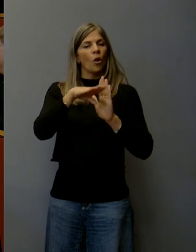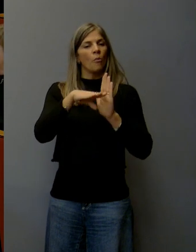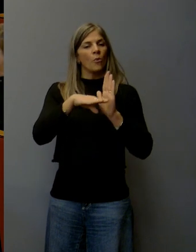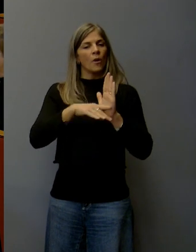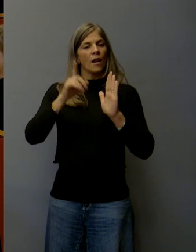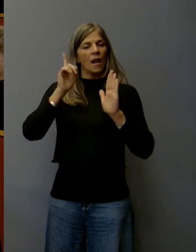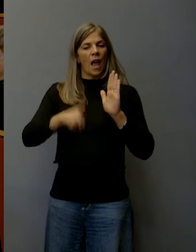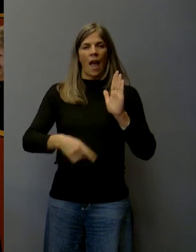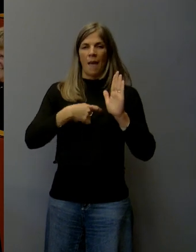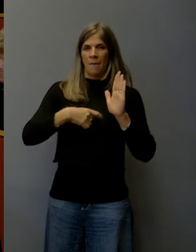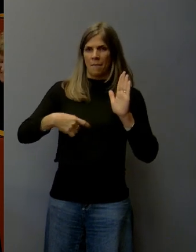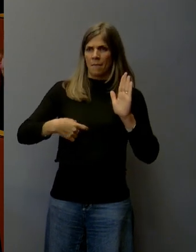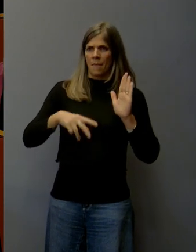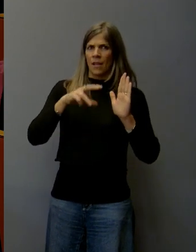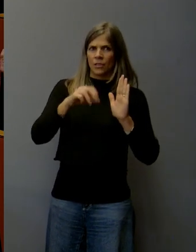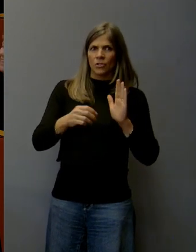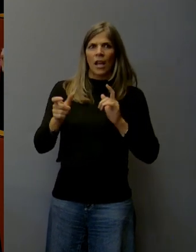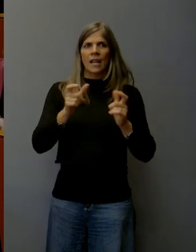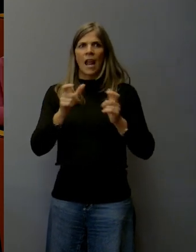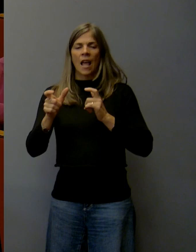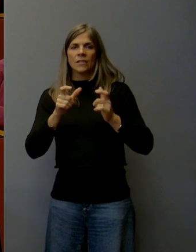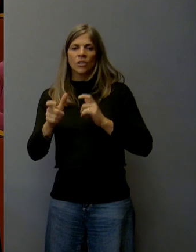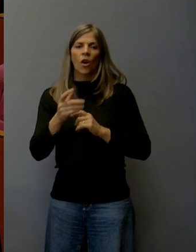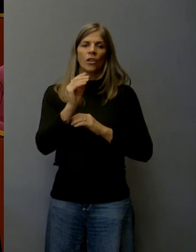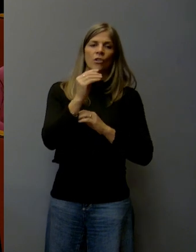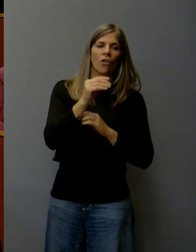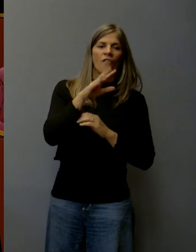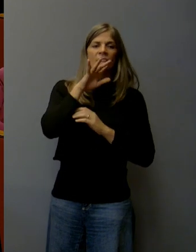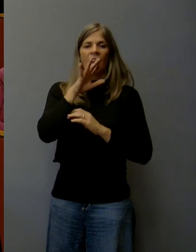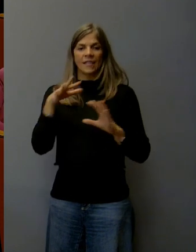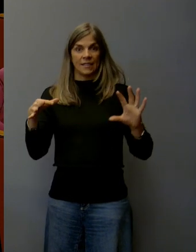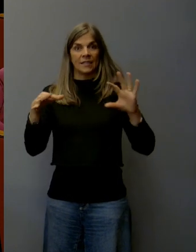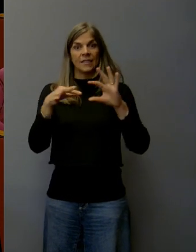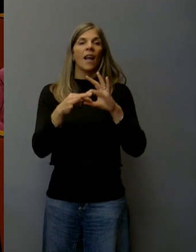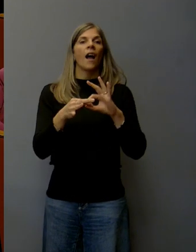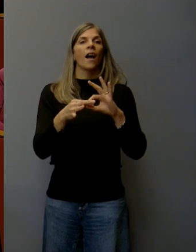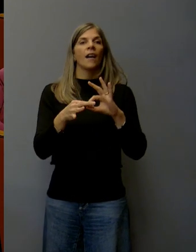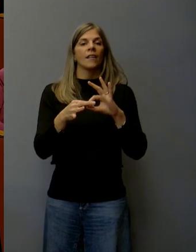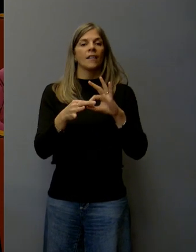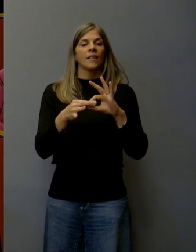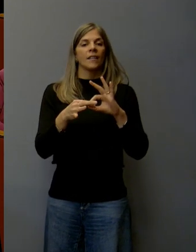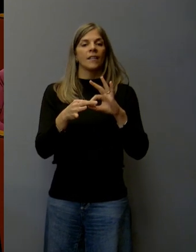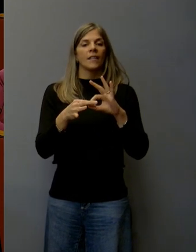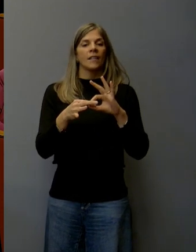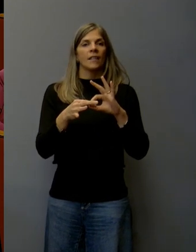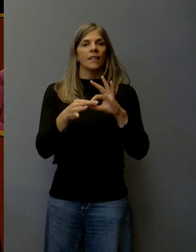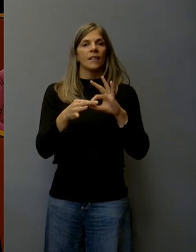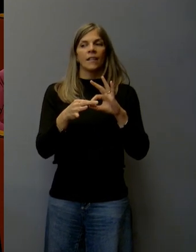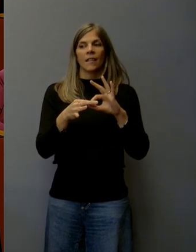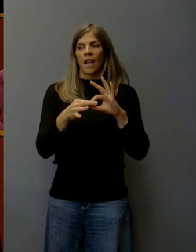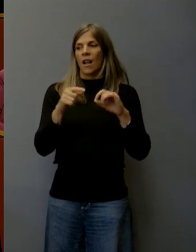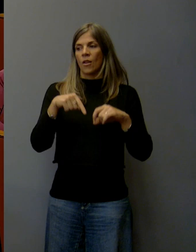fra giovani e anziani chiaramente l'importanza dello